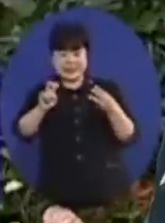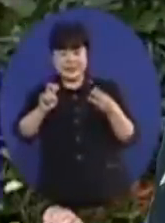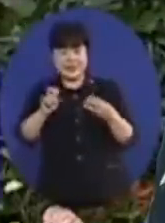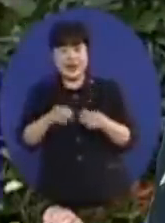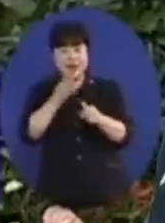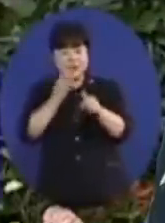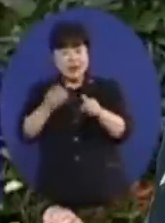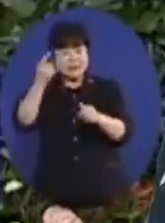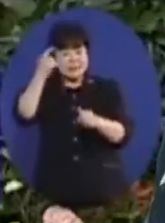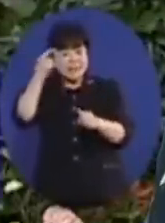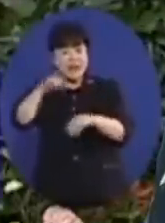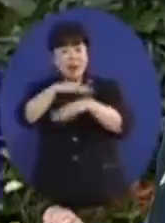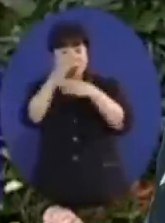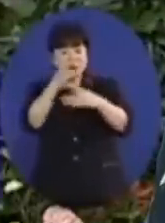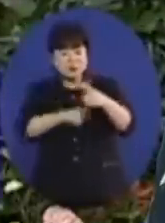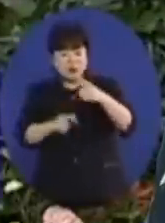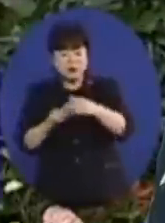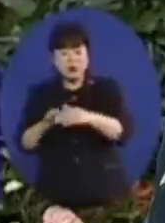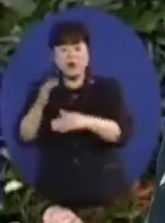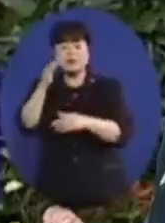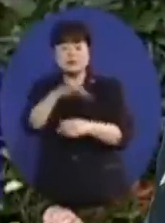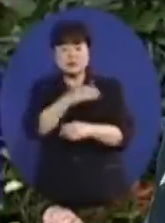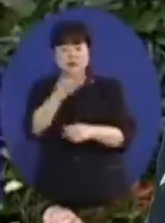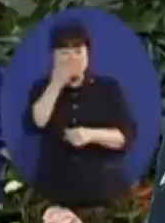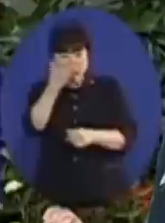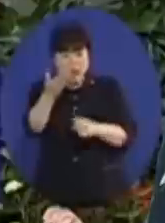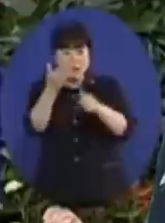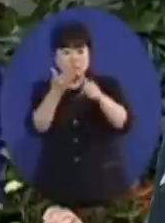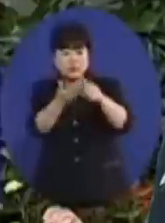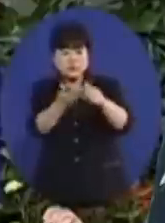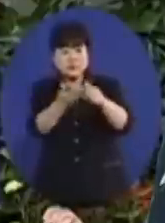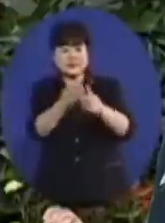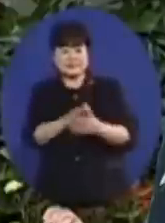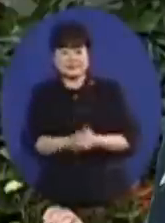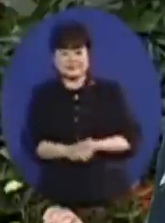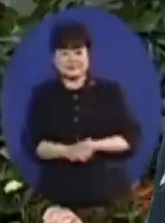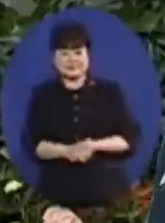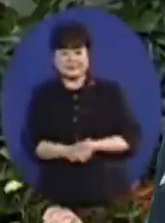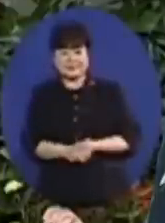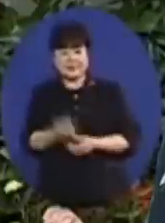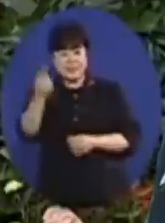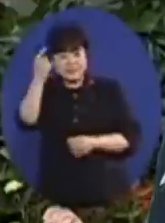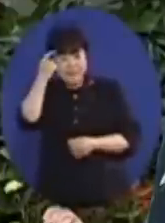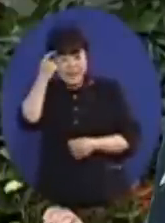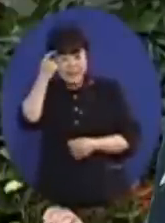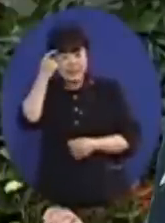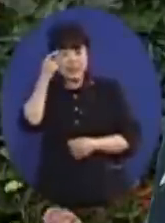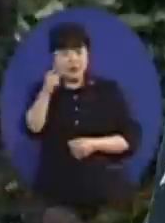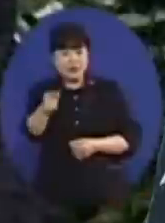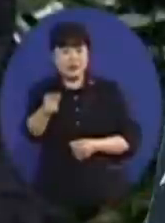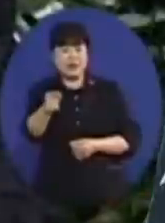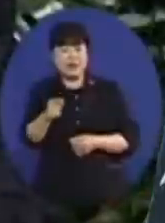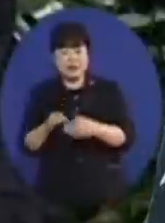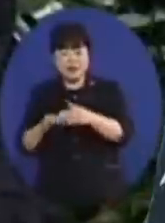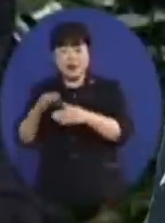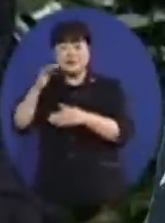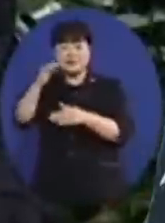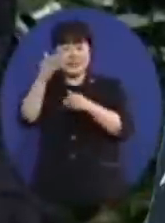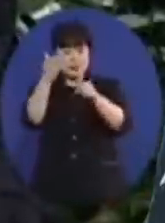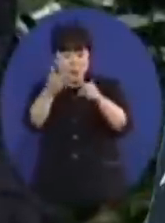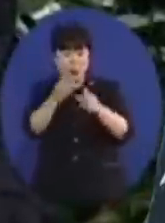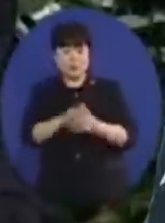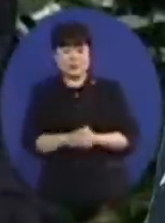구하거나 생각하는 모든 것에 더 넘치도록 능히 하실 하나님이라고 했습니다 생각하는 것에 넘치도록